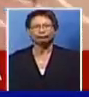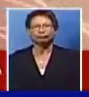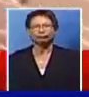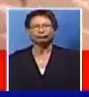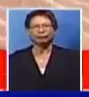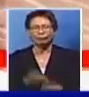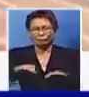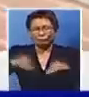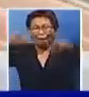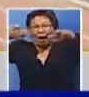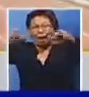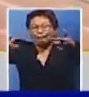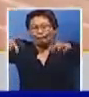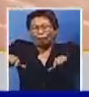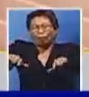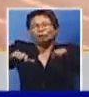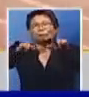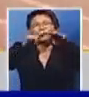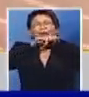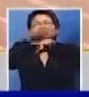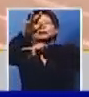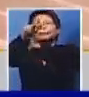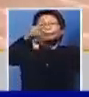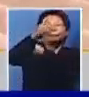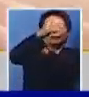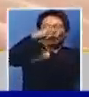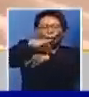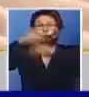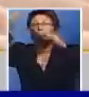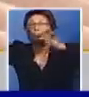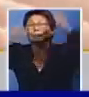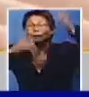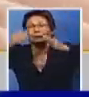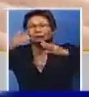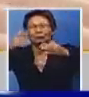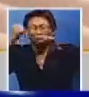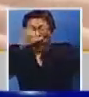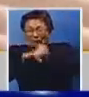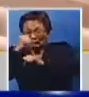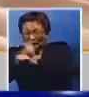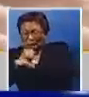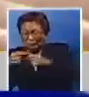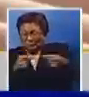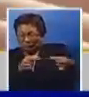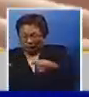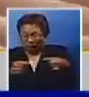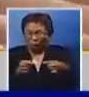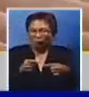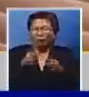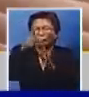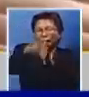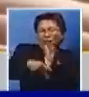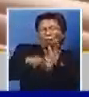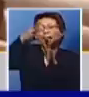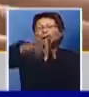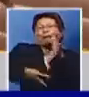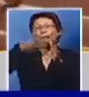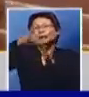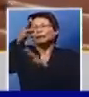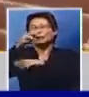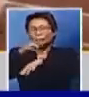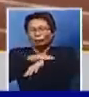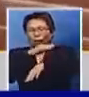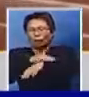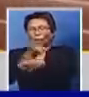Dalam aksi final yang berlangsung kira-kira pukul 3 pagi tadi waktu Malaysia, pencabar terdekat pemenang emas Paralimpik Rio itu adalah atlet